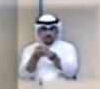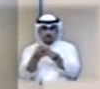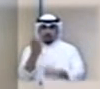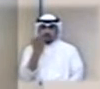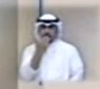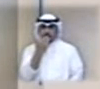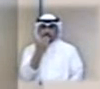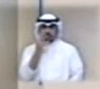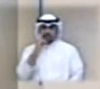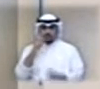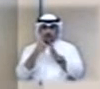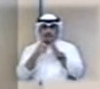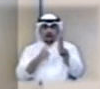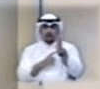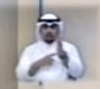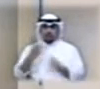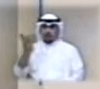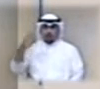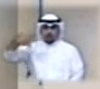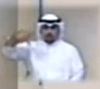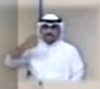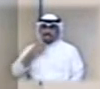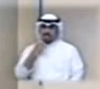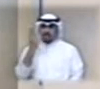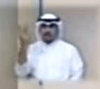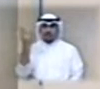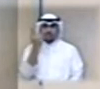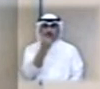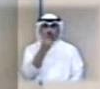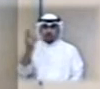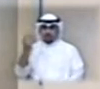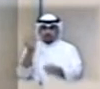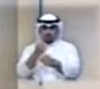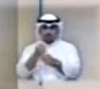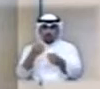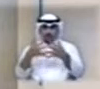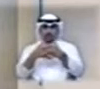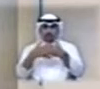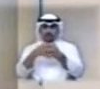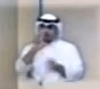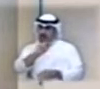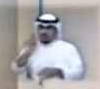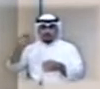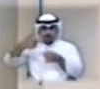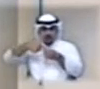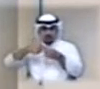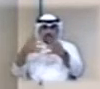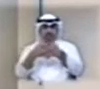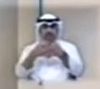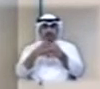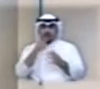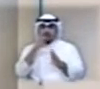6 لسنة 2010 في شأن العمل في القطاع الأهلي والذي يسري على القطاع النفطي قد أكد في